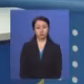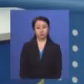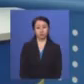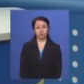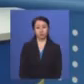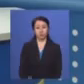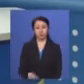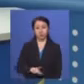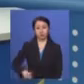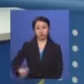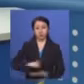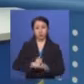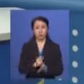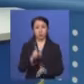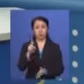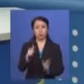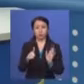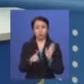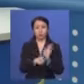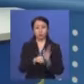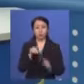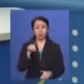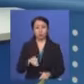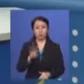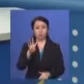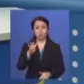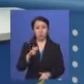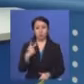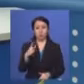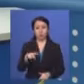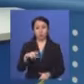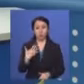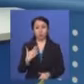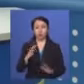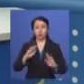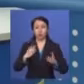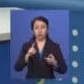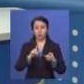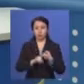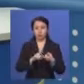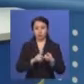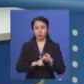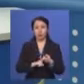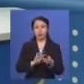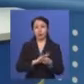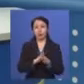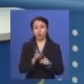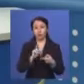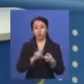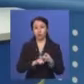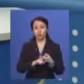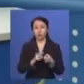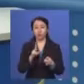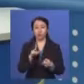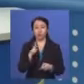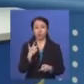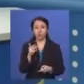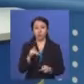В республике зарегистрировано 106 425 случаев заражения коронавирусной инфекцией, в том